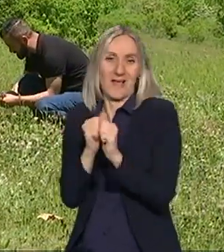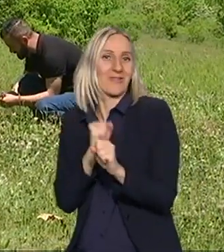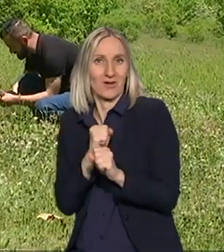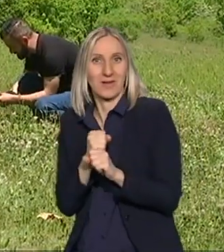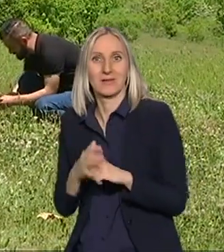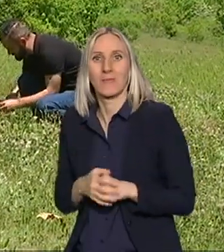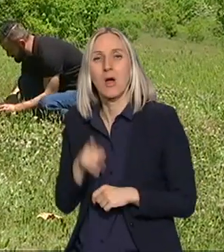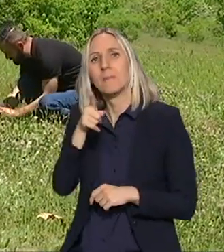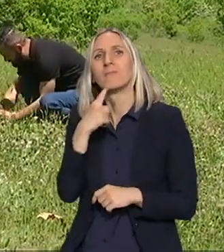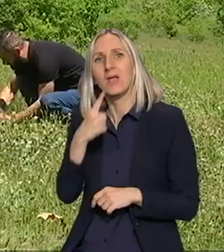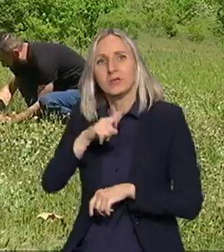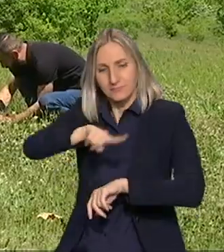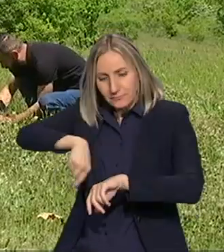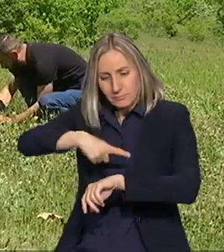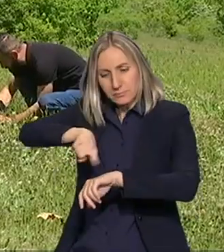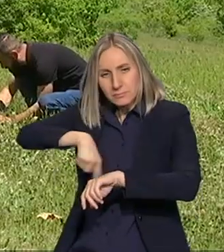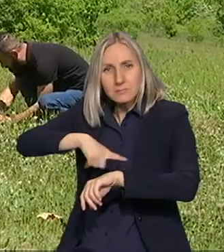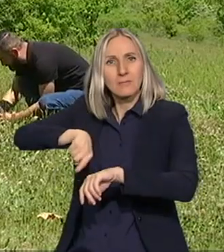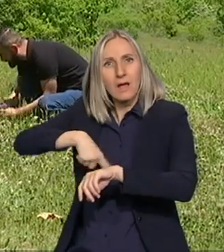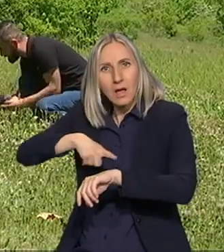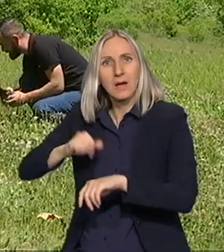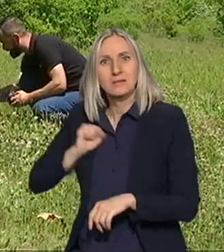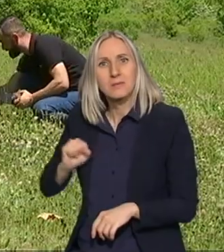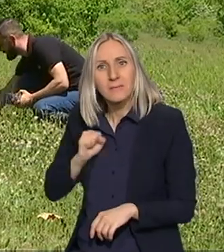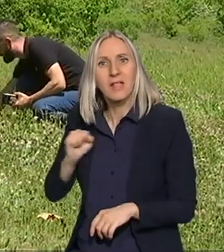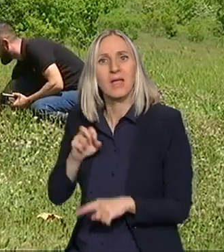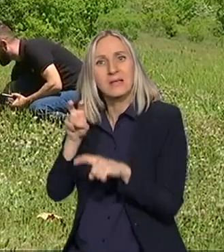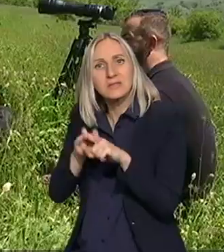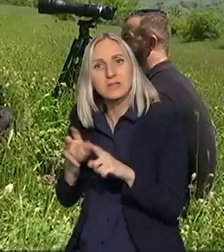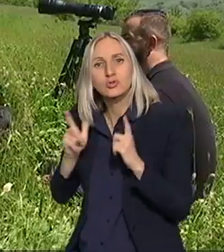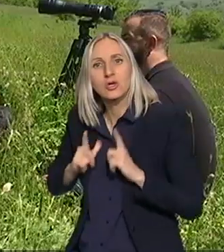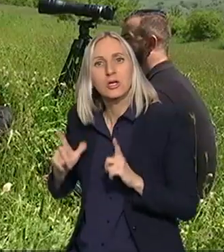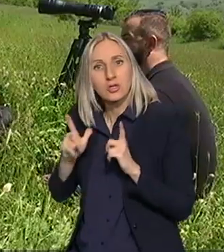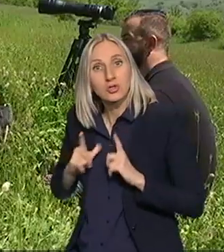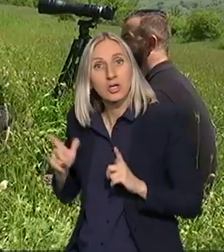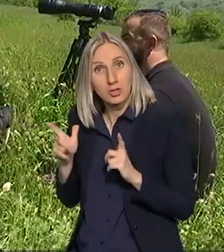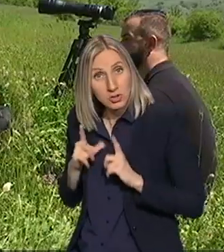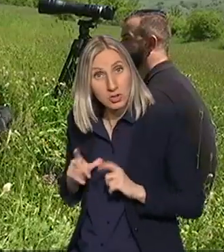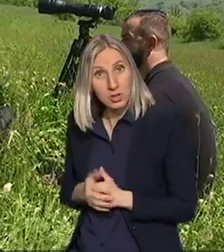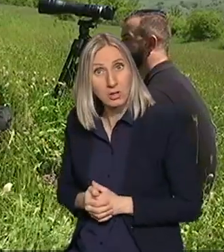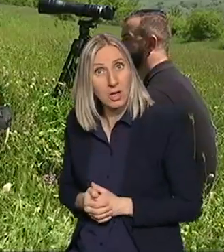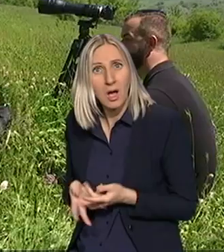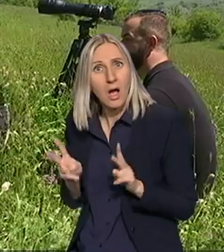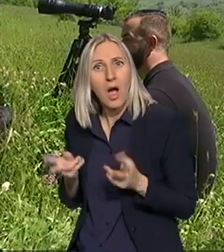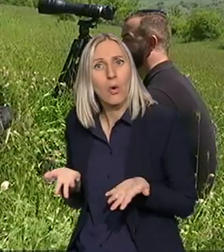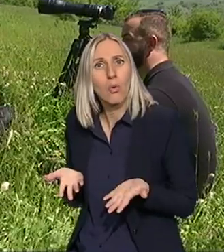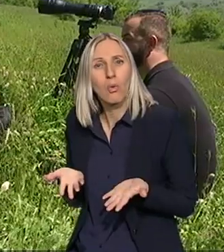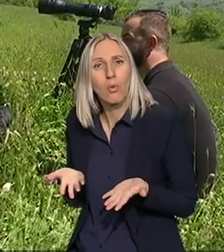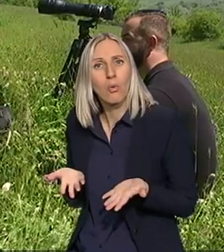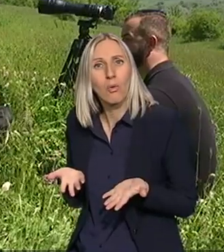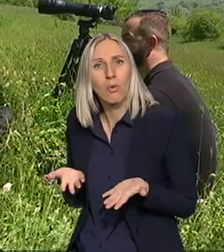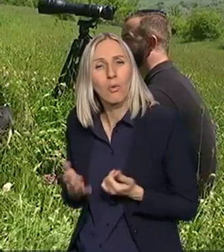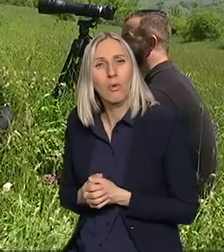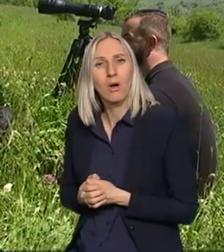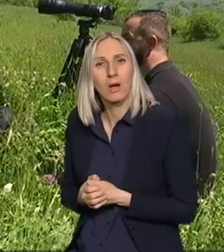nekada sati strpljenja, da. Čekanja. Da. I kako sada u toku